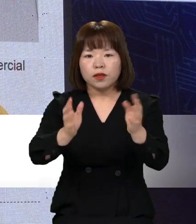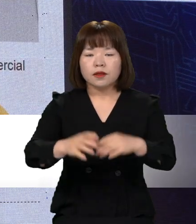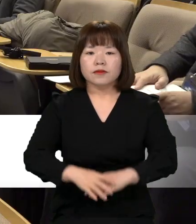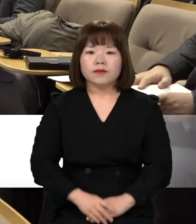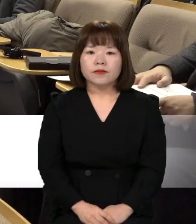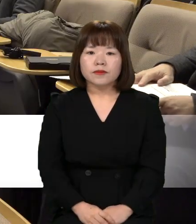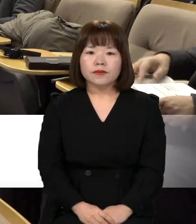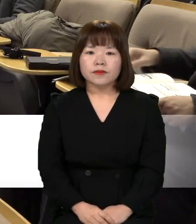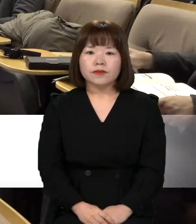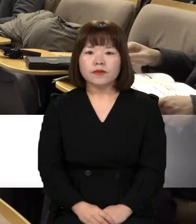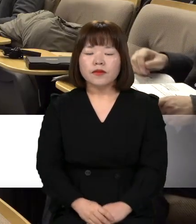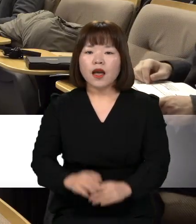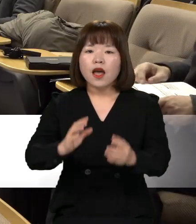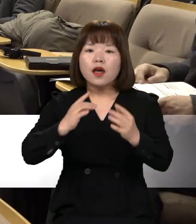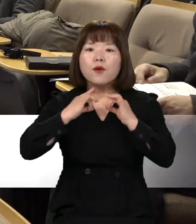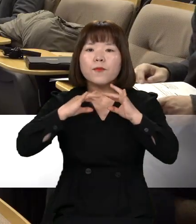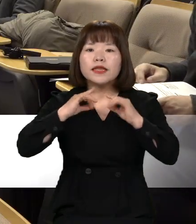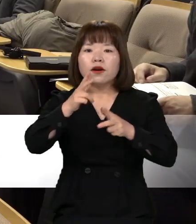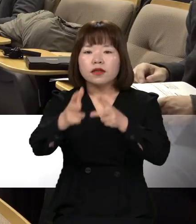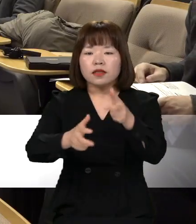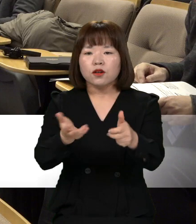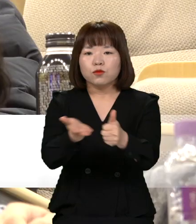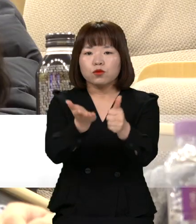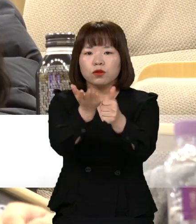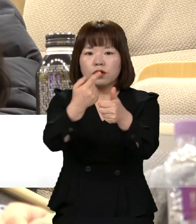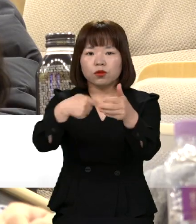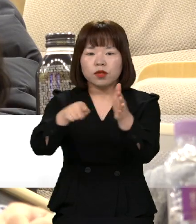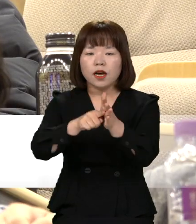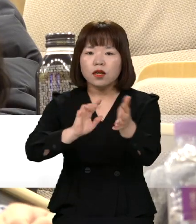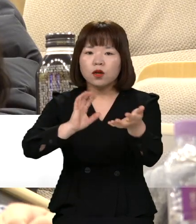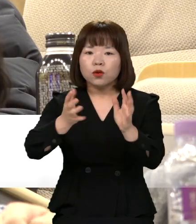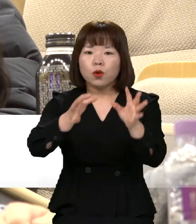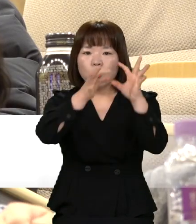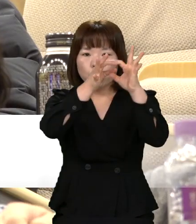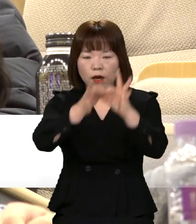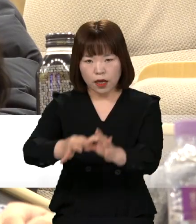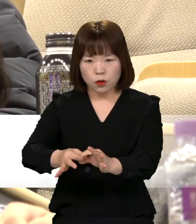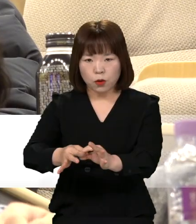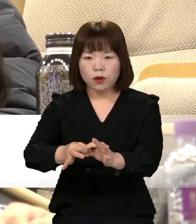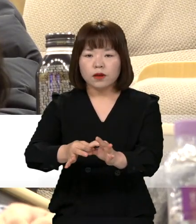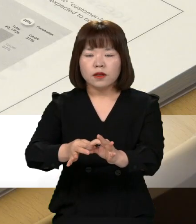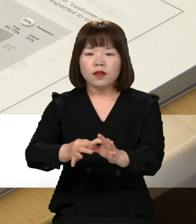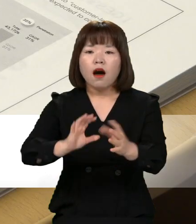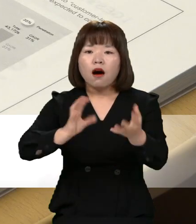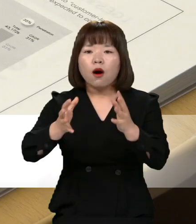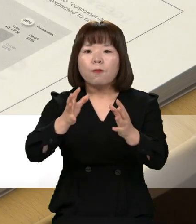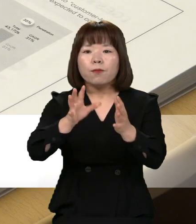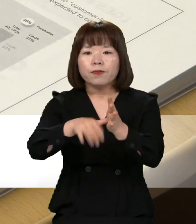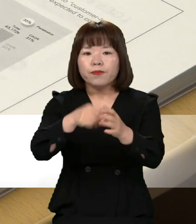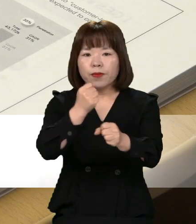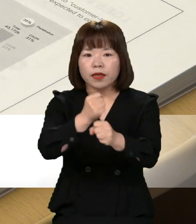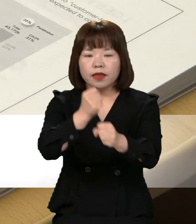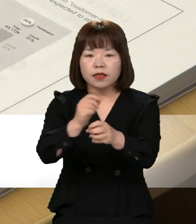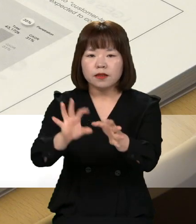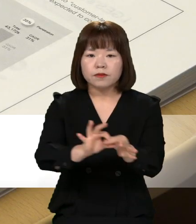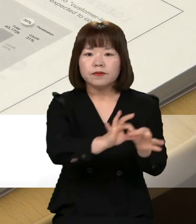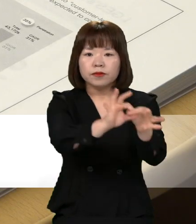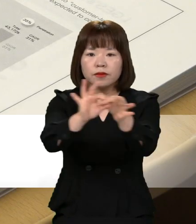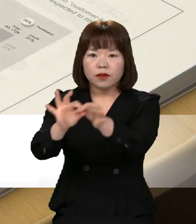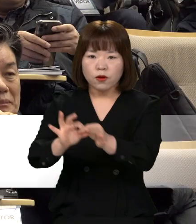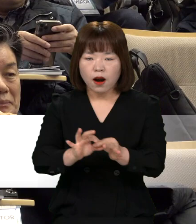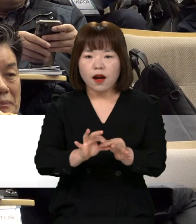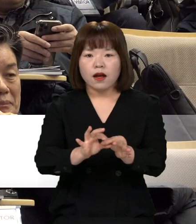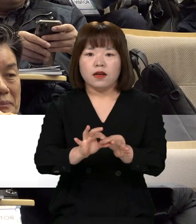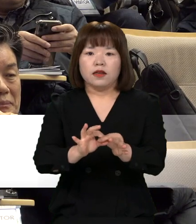고민했 신는 지속적으로 배터리 산업육성을 위한 토론회장을 만들어온만큼 컨퍼런스로 구축한 탄탄한